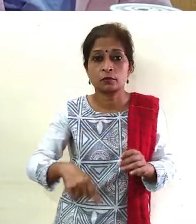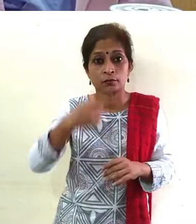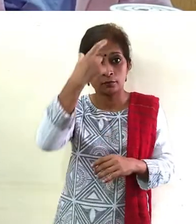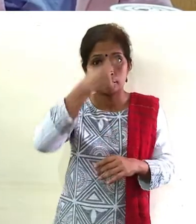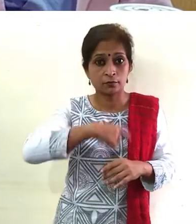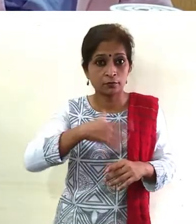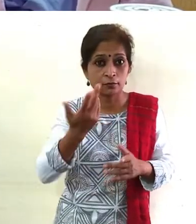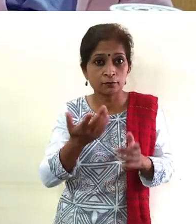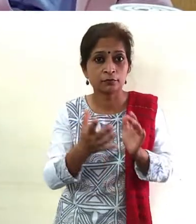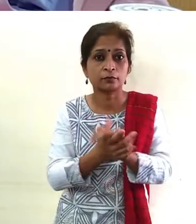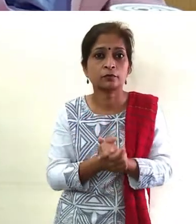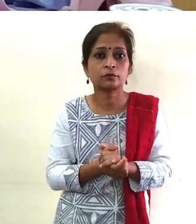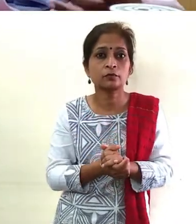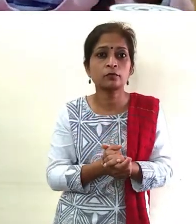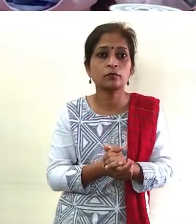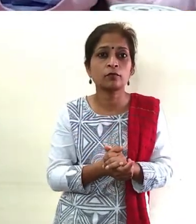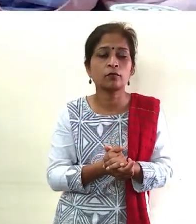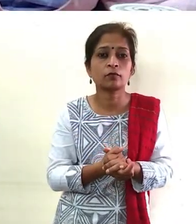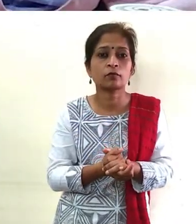जब व्यक्ति